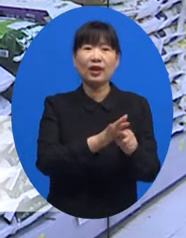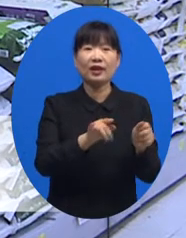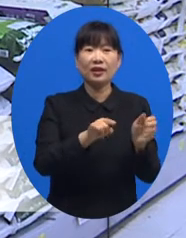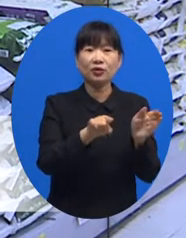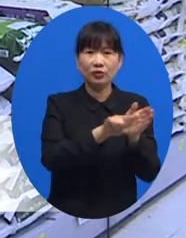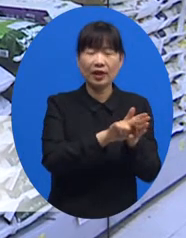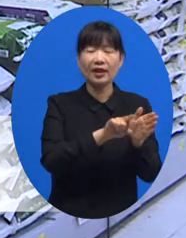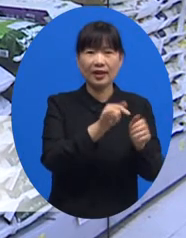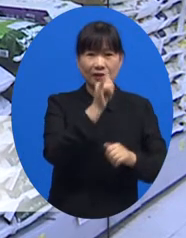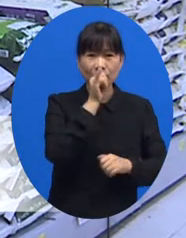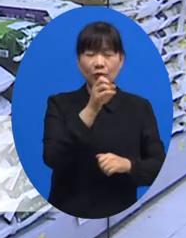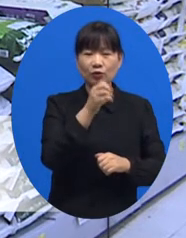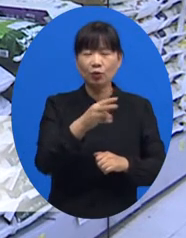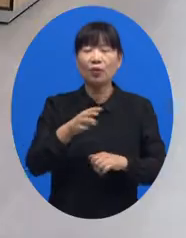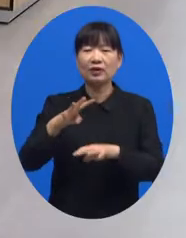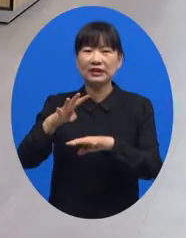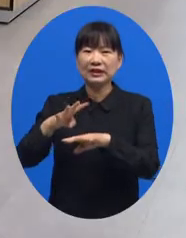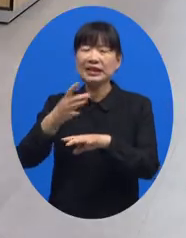최창순 기자입니다.